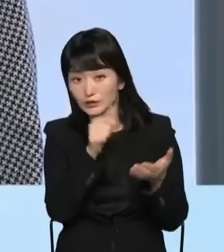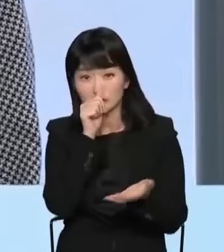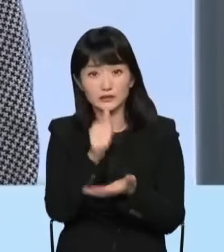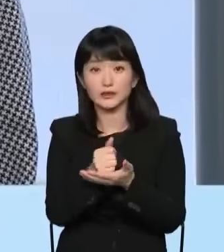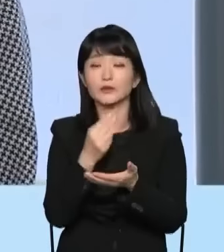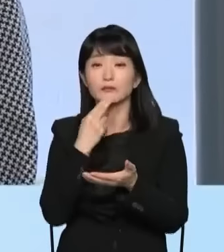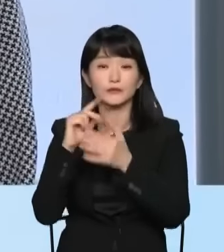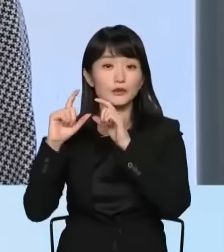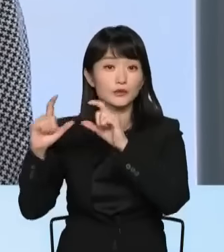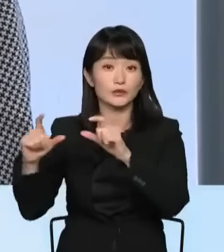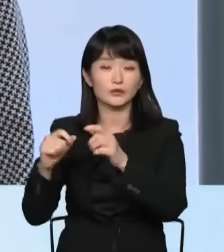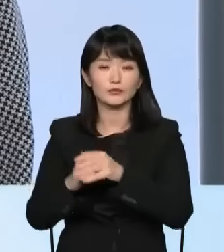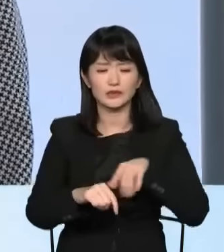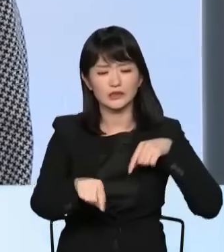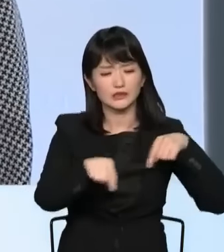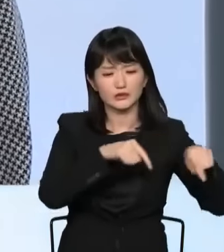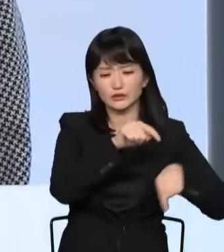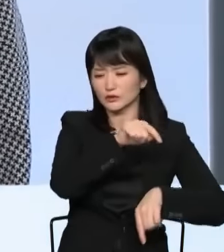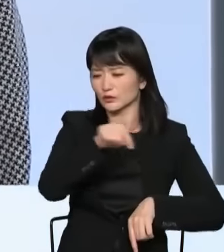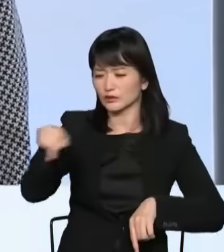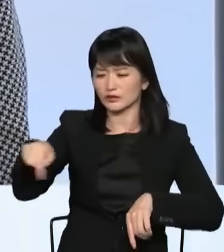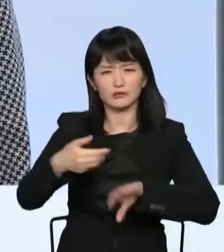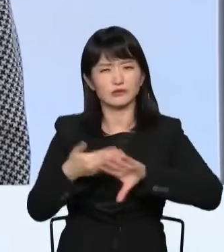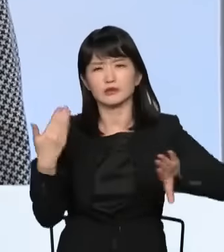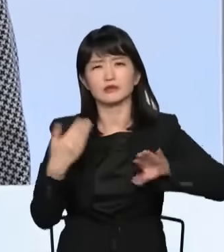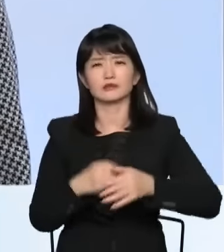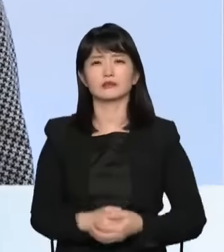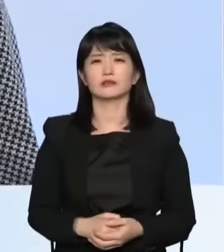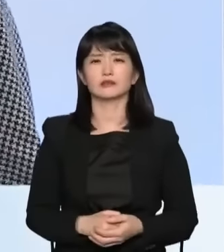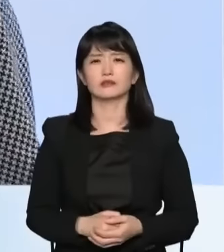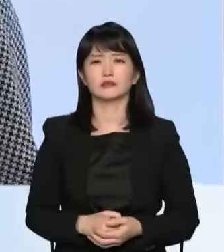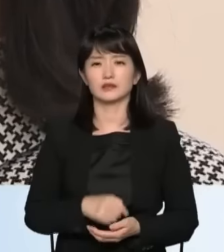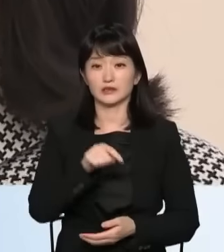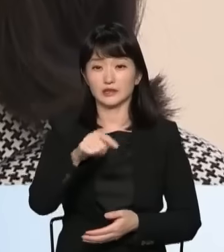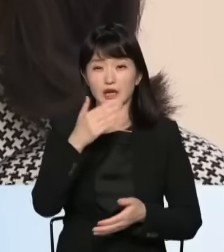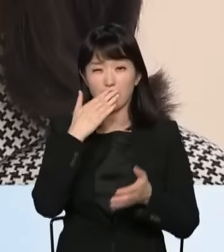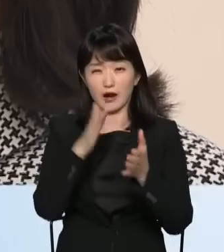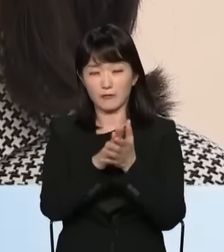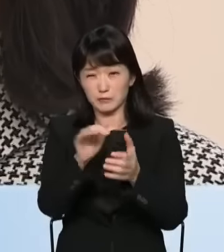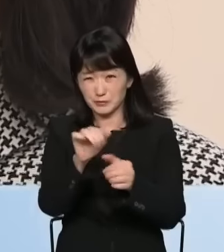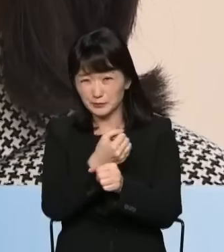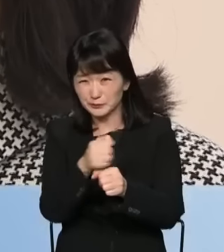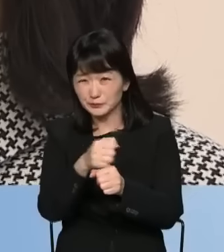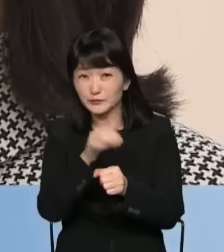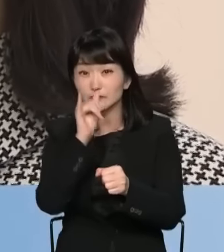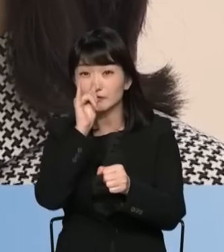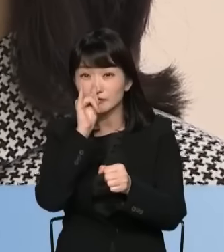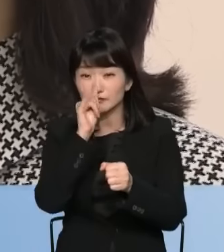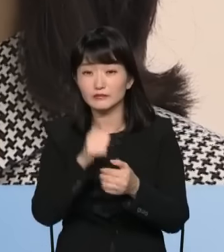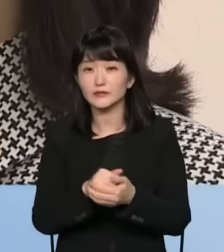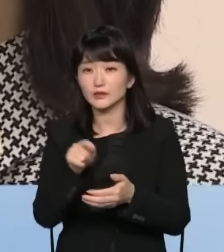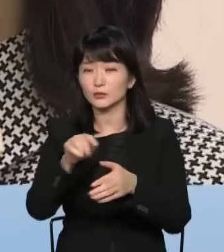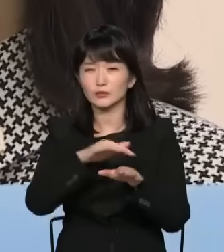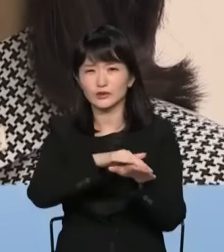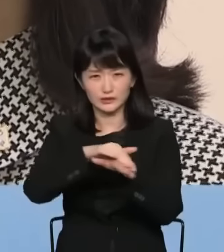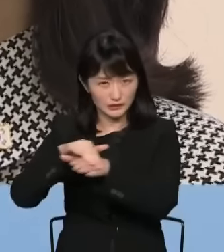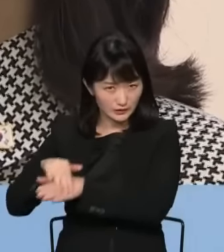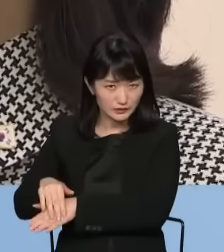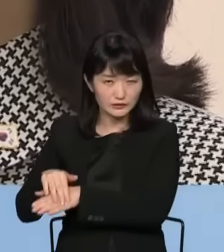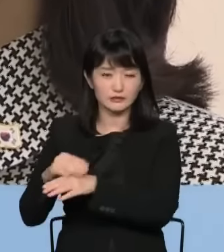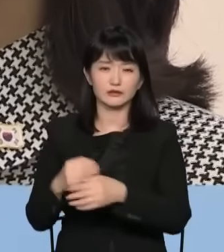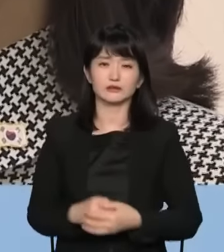또 정치의 영역은 다른 것이거든요 물론 이것이 이제 공작이라는 그런 것도 있지만 걸 떠나서